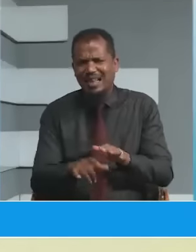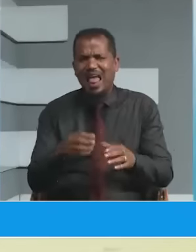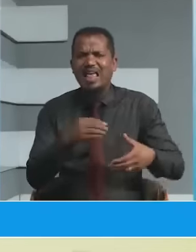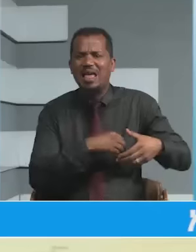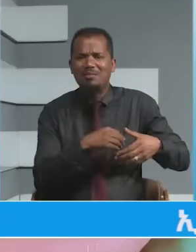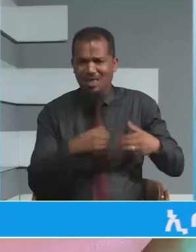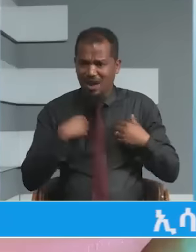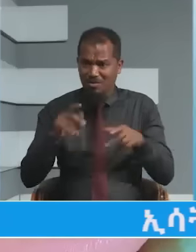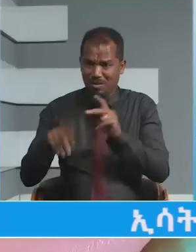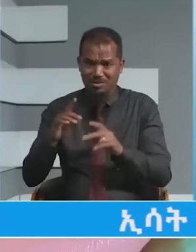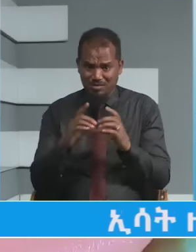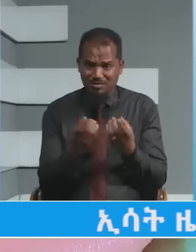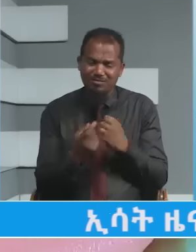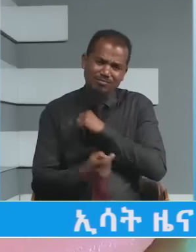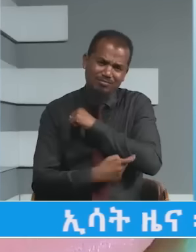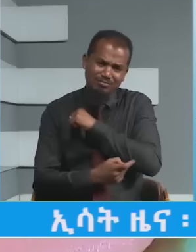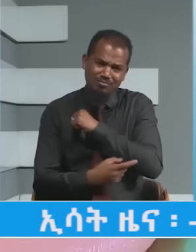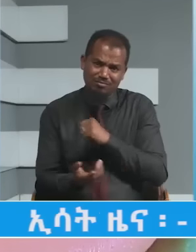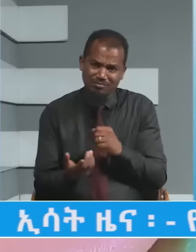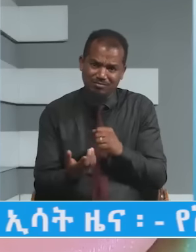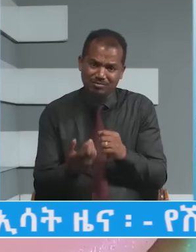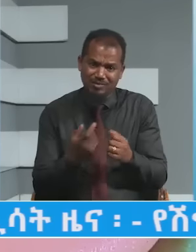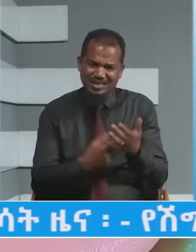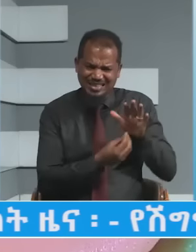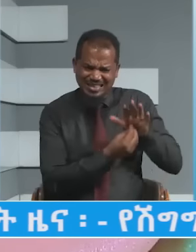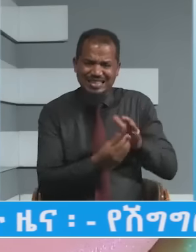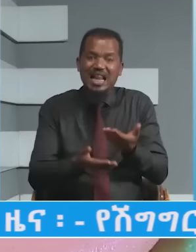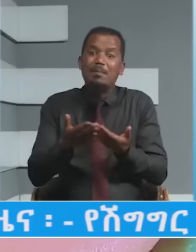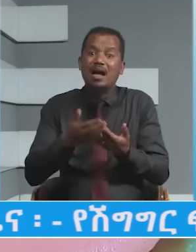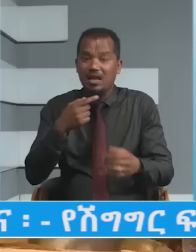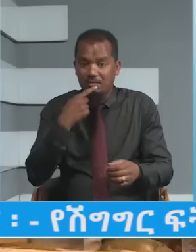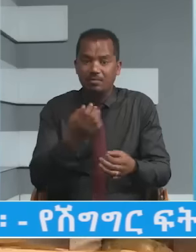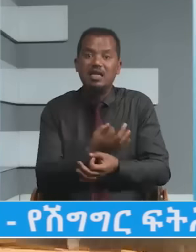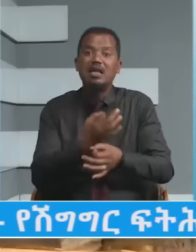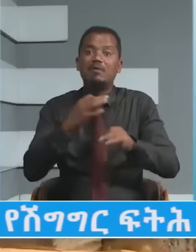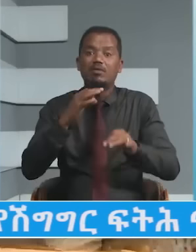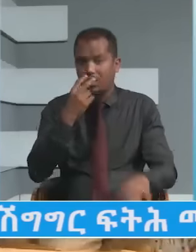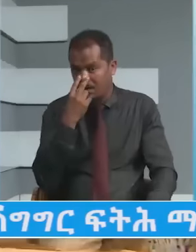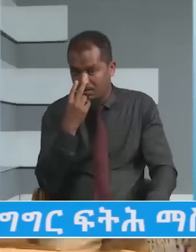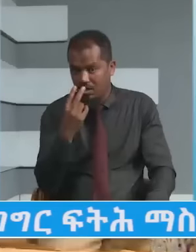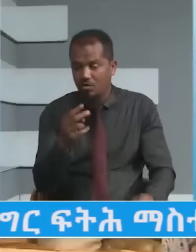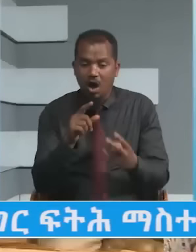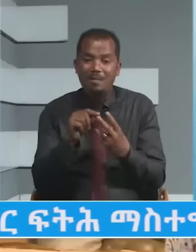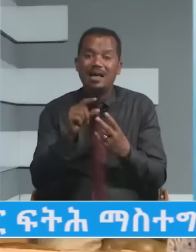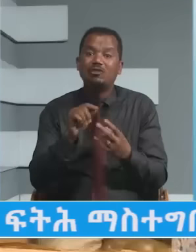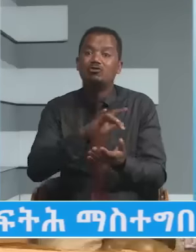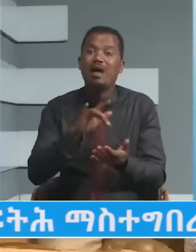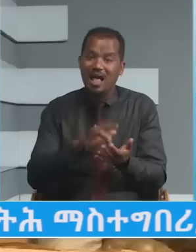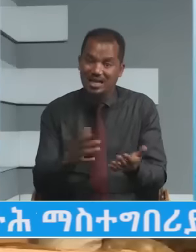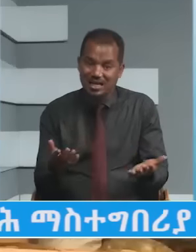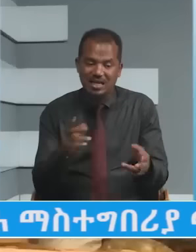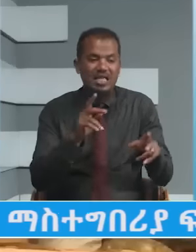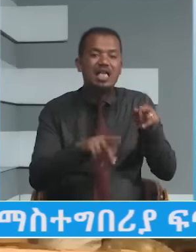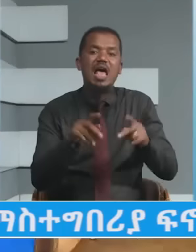ዝቅተኛ ገቢ ያለውን የማህበረሰብ ክፍል እየፈተነ ይገኛል። ይህንን ጫና ለማቃለል በሚል እንደ መፍትሄ ከሚታዩ አማራጮች መካከል